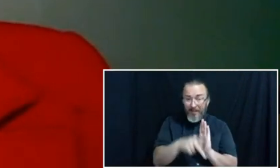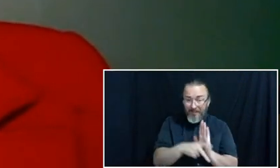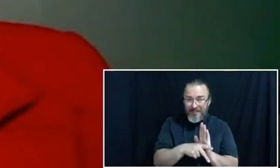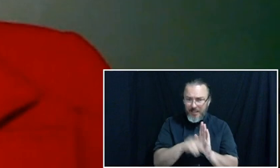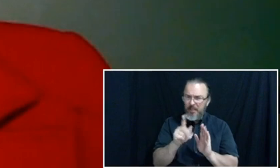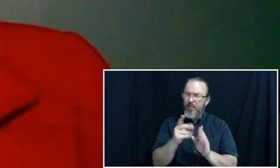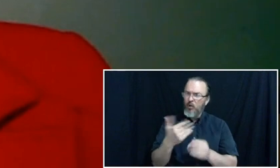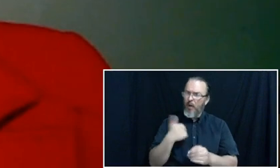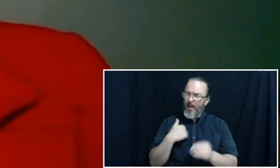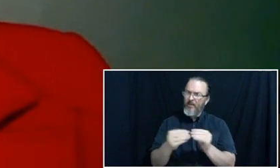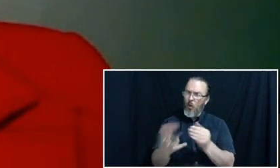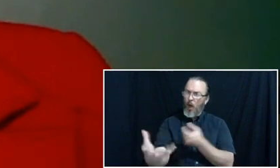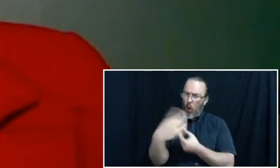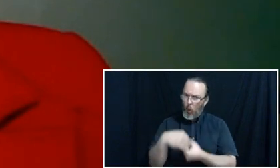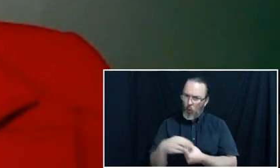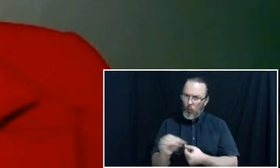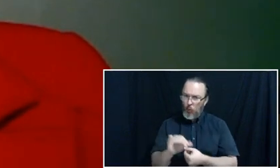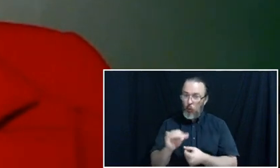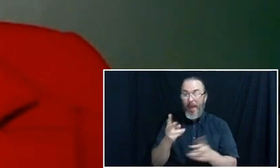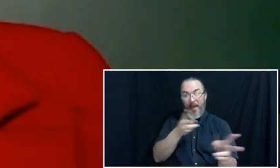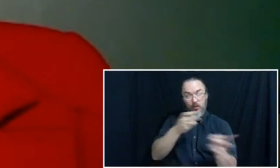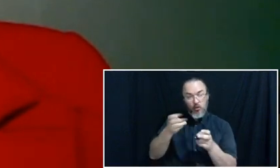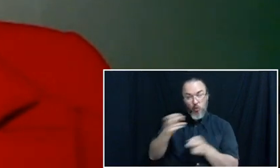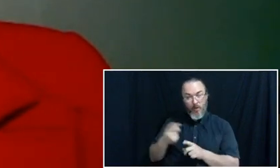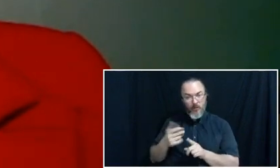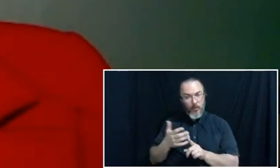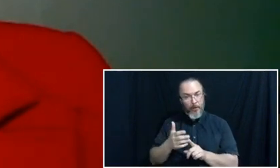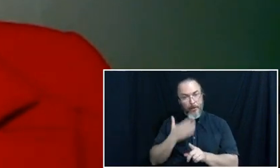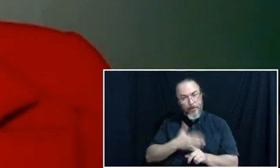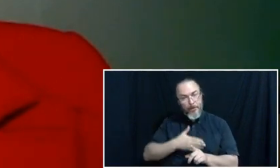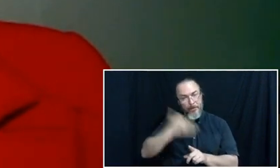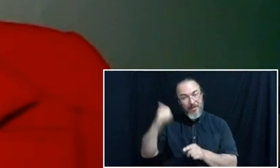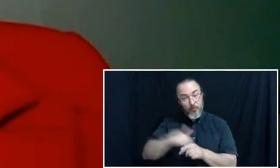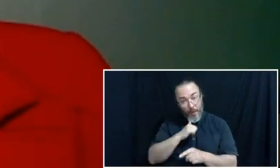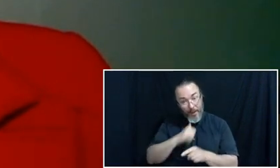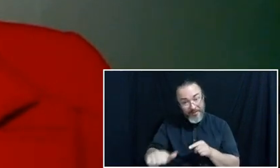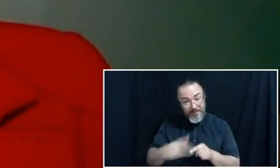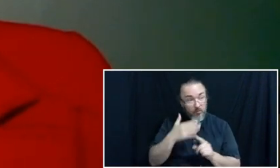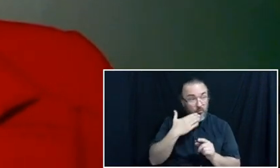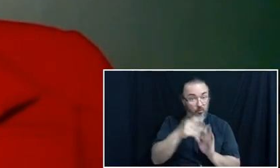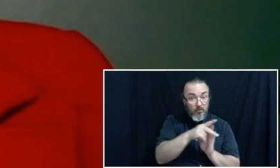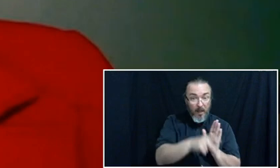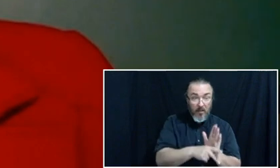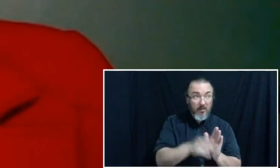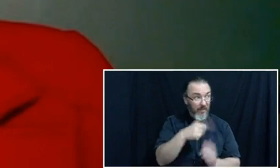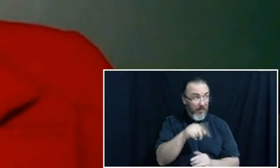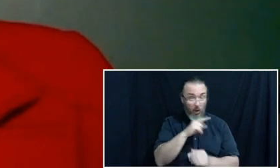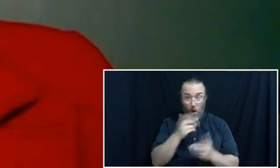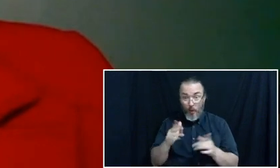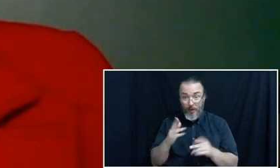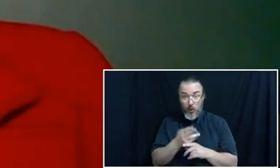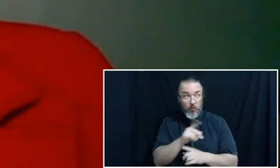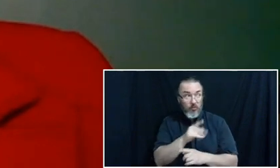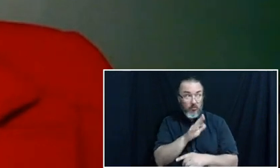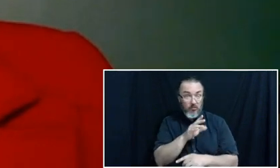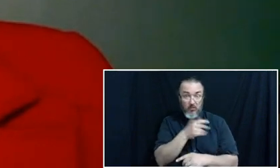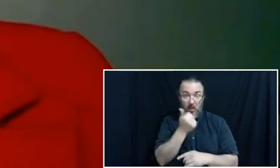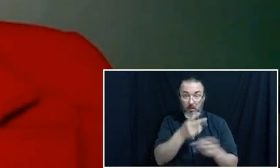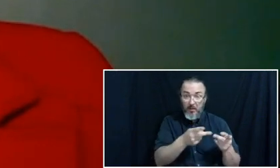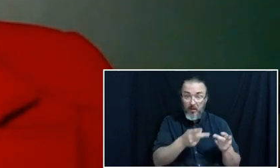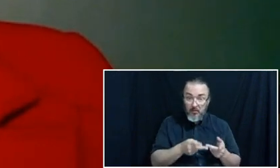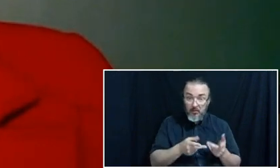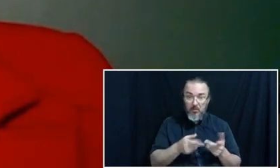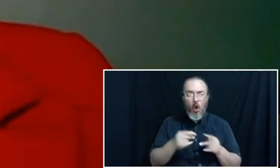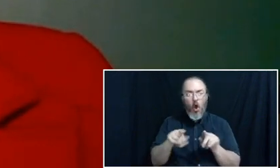de rendre nos sociétés plus équitables et plus humaines. Nous sommes à la croisée des chemins. Les pays doivent tirer les enseignements des nouvelles tactiques qu'ils ont